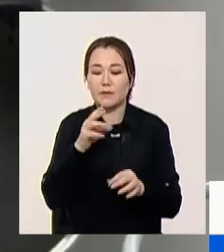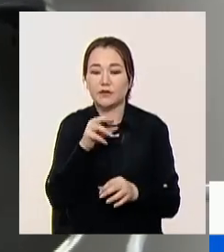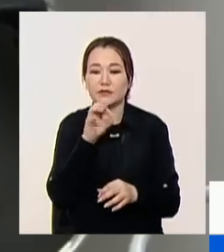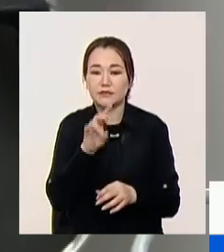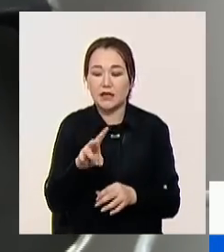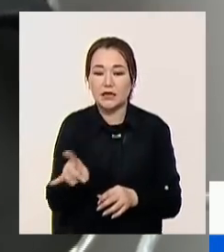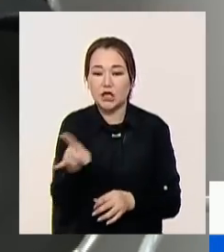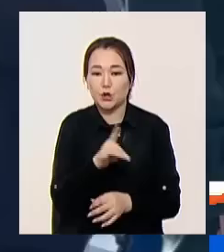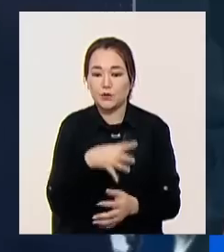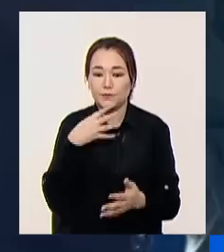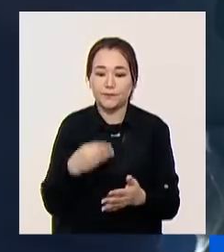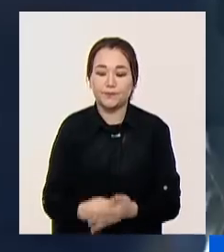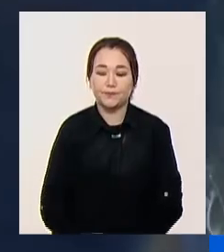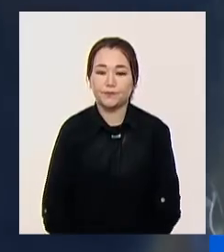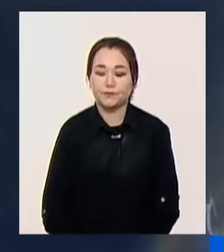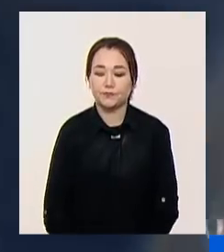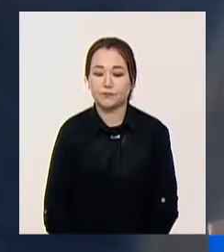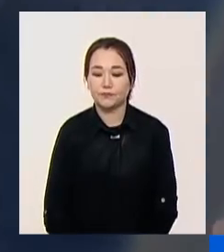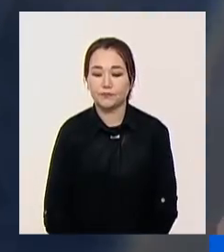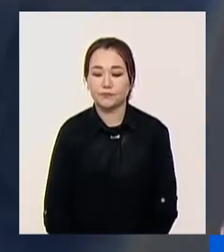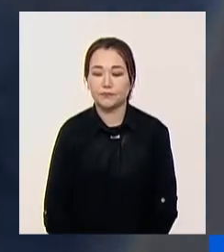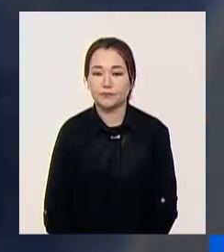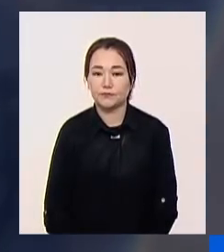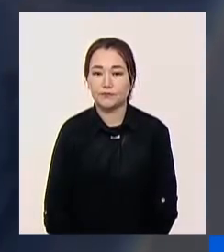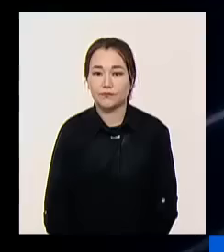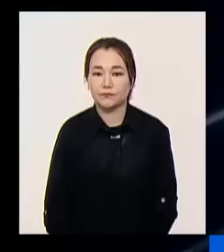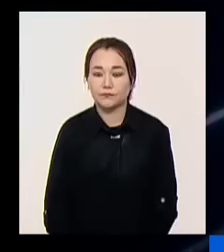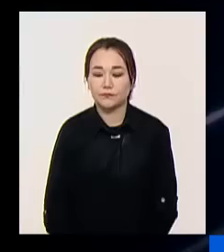региона. Мадина Исимбаева, Махабат Нуржанулы, Информбюро Актау.